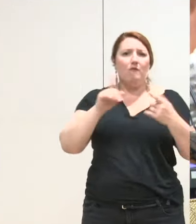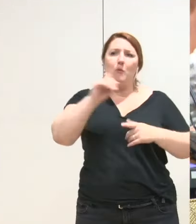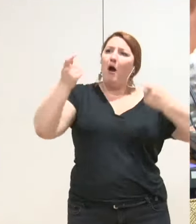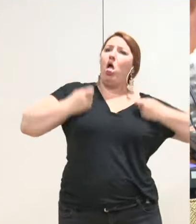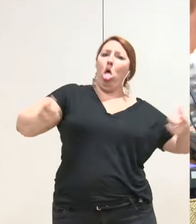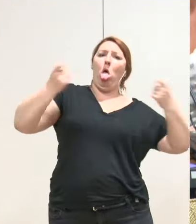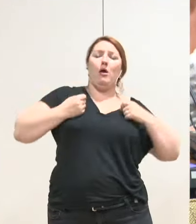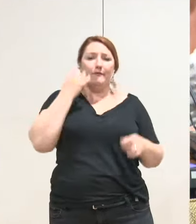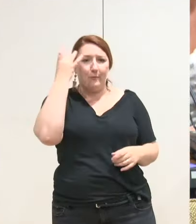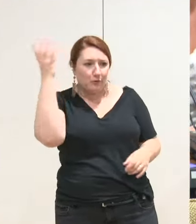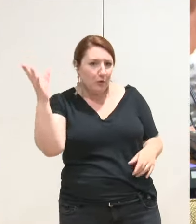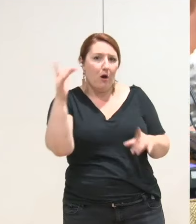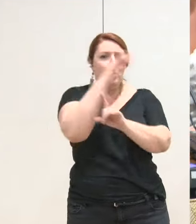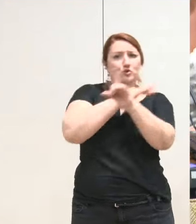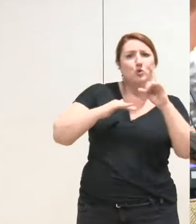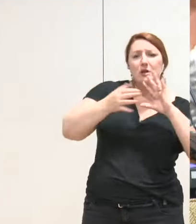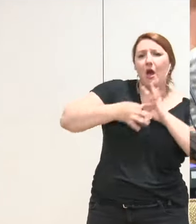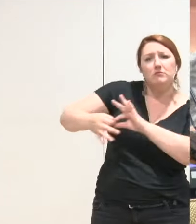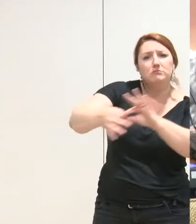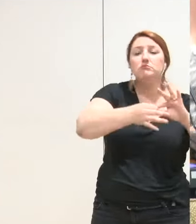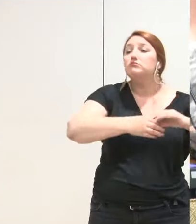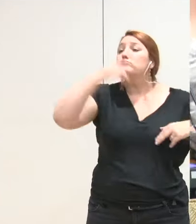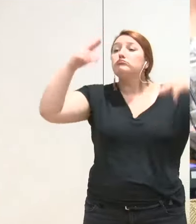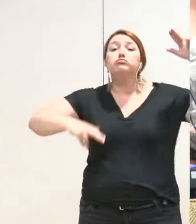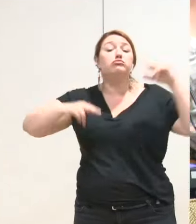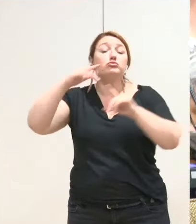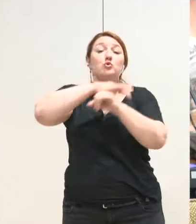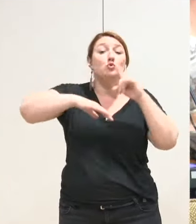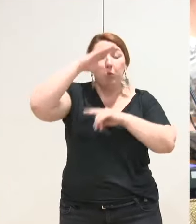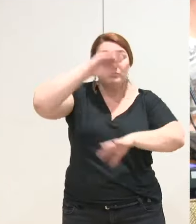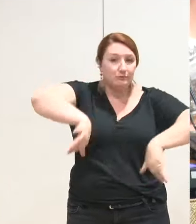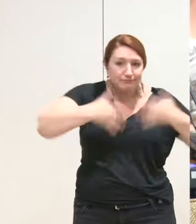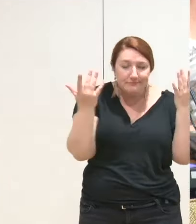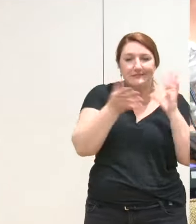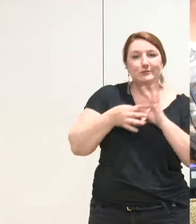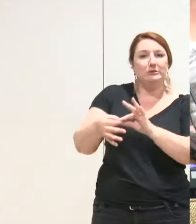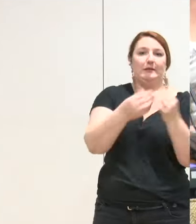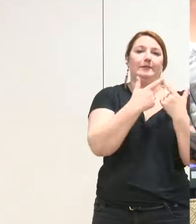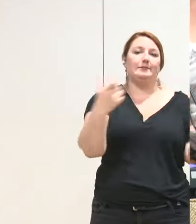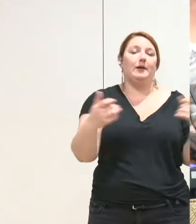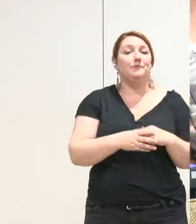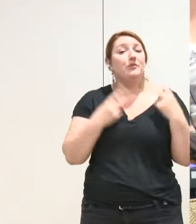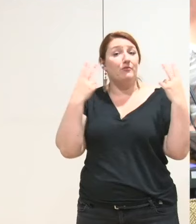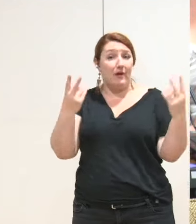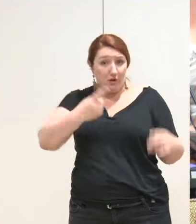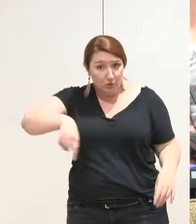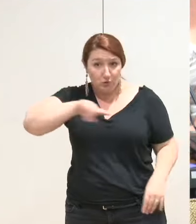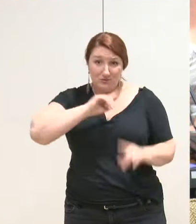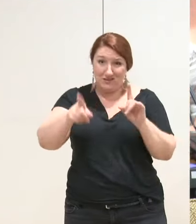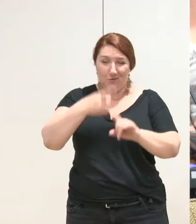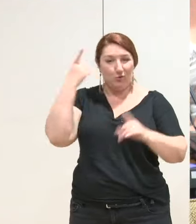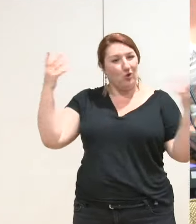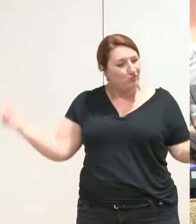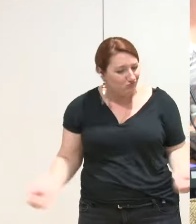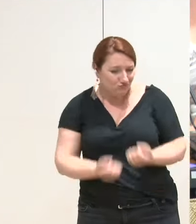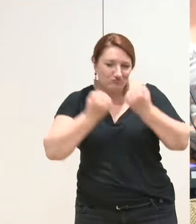social indépendamment des catégories sociau professionnelles de solidarité et cetera ces valeurs il nous appartient de les faire connaître et de les